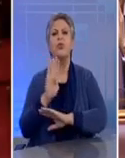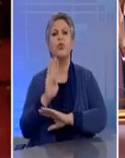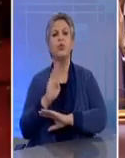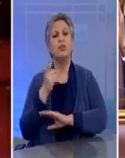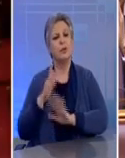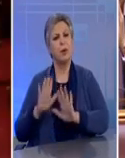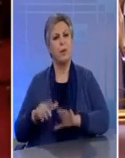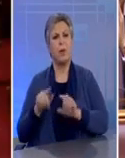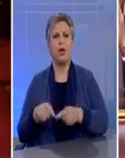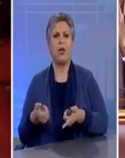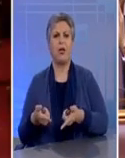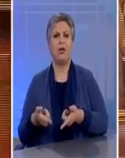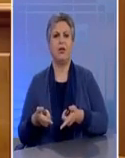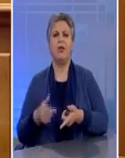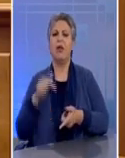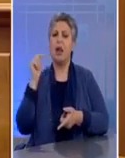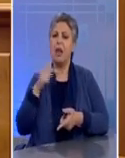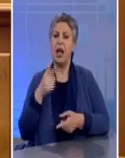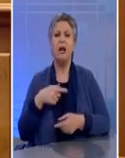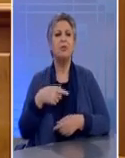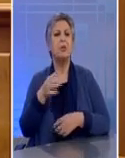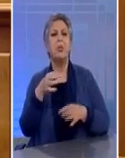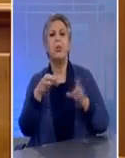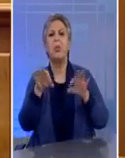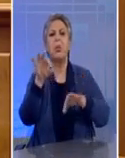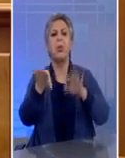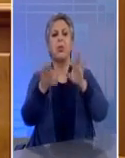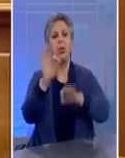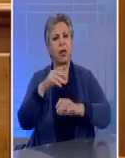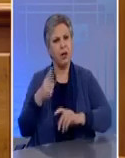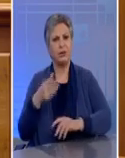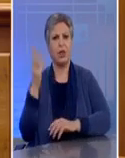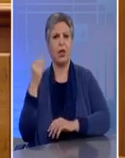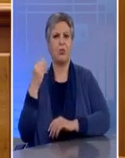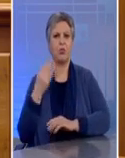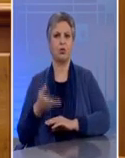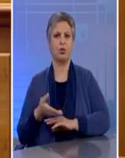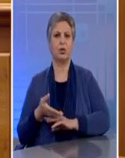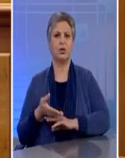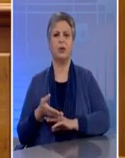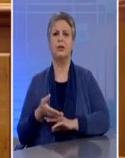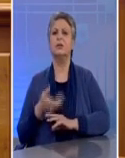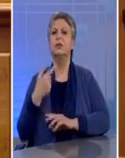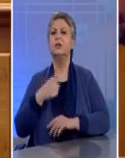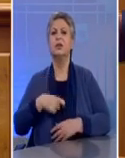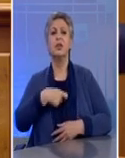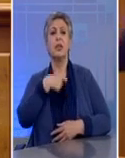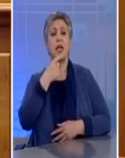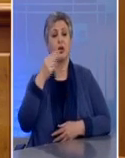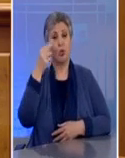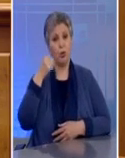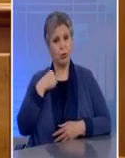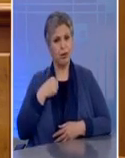εσάς. Να με ακούσετε εσείς. Ο κύριος Κουρουμπλής θέλει να φέρει, λέει, ένα σύστημα